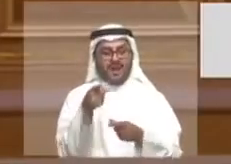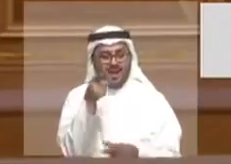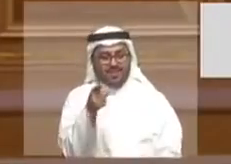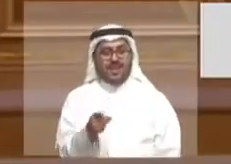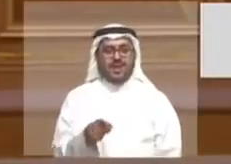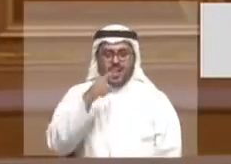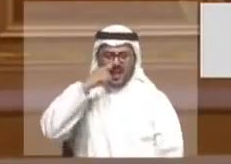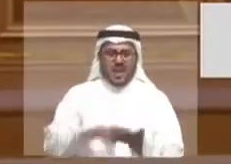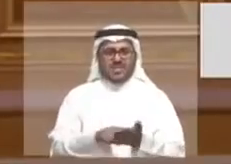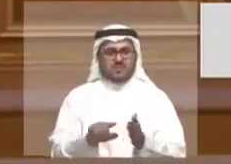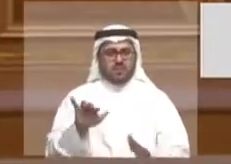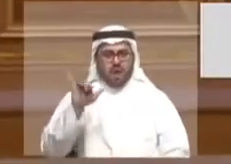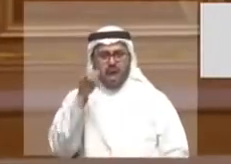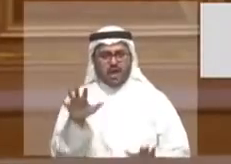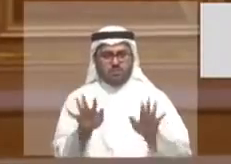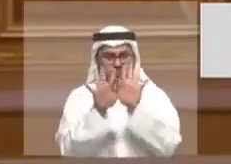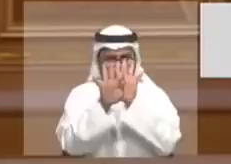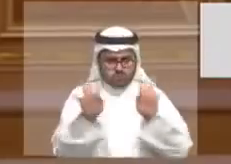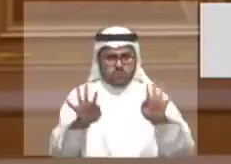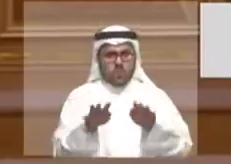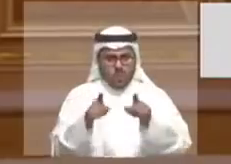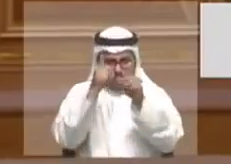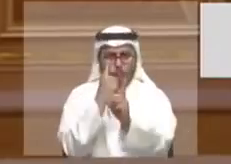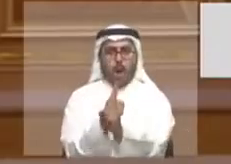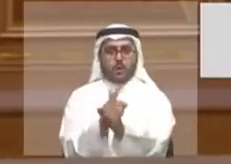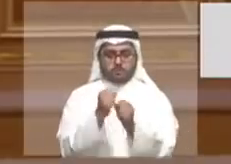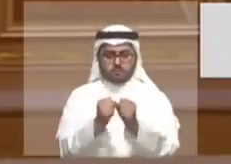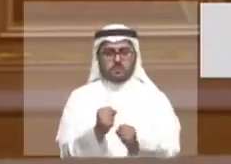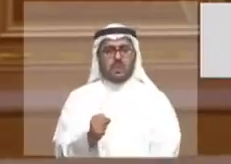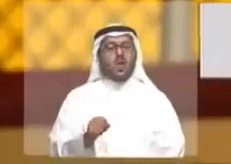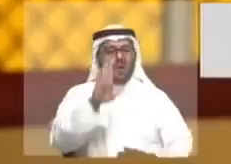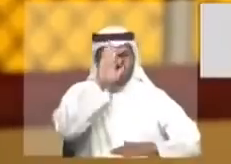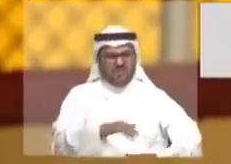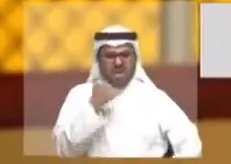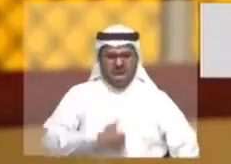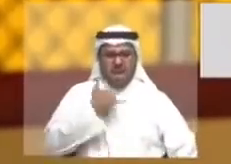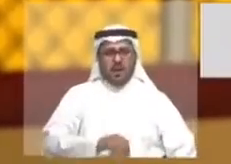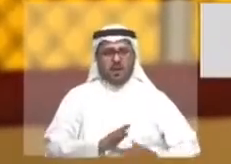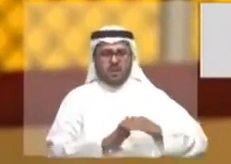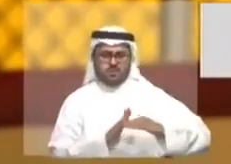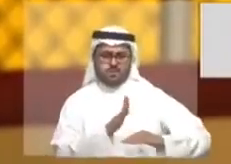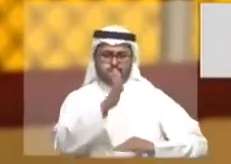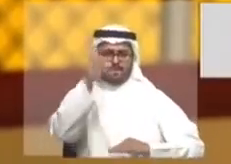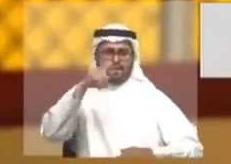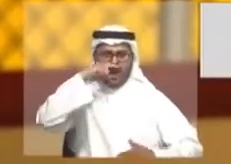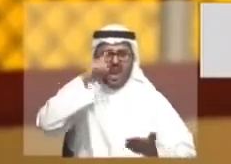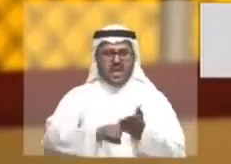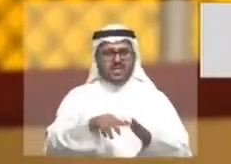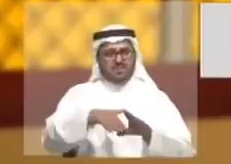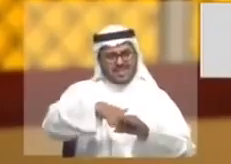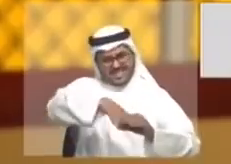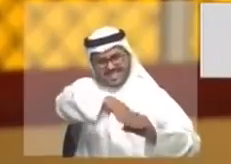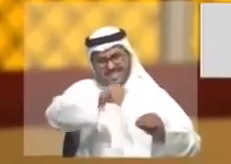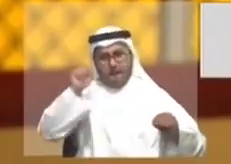أهمية ووحدة الصف العربي. وقد أدان استهداف المملكة بصواريخ باليستية حوثية مطالبا إيران بالانسحاب من